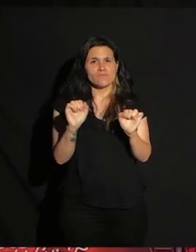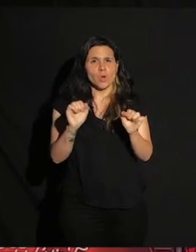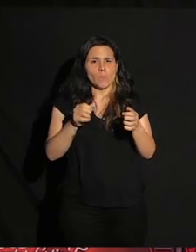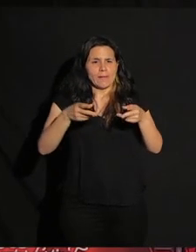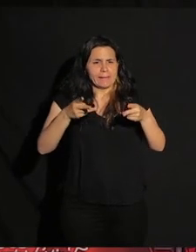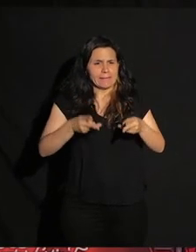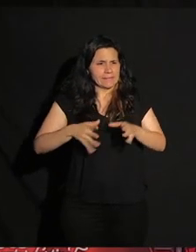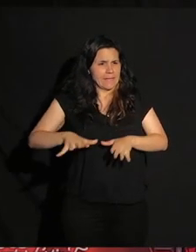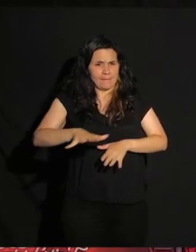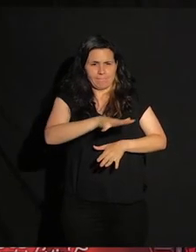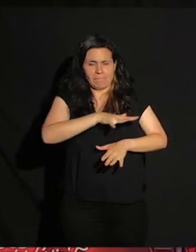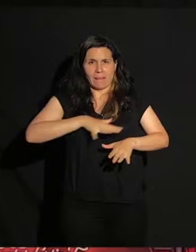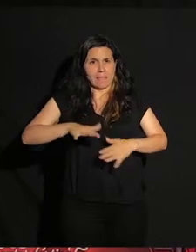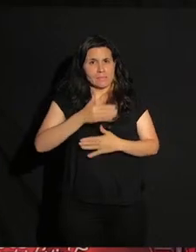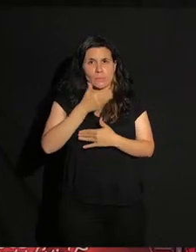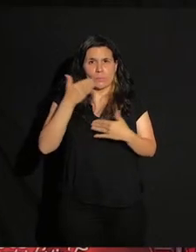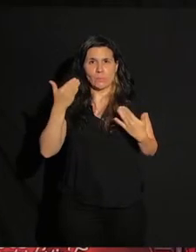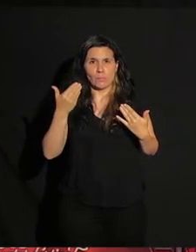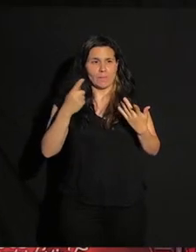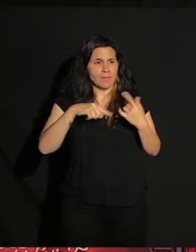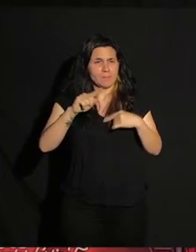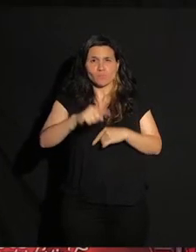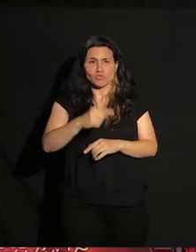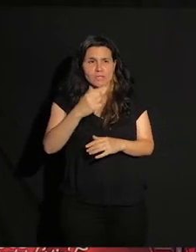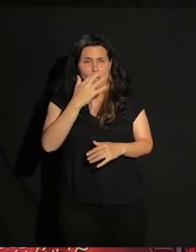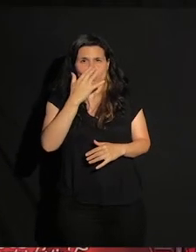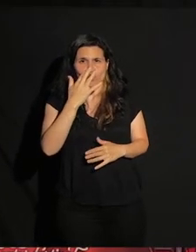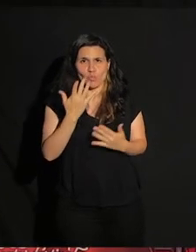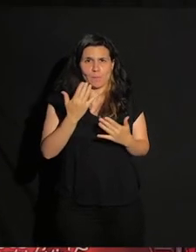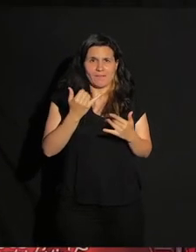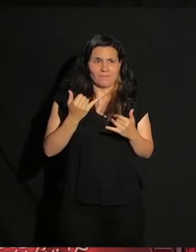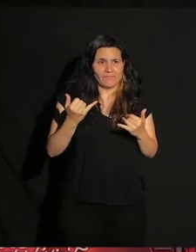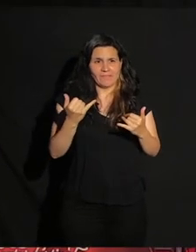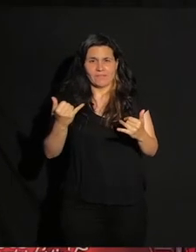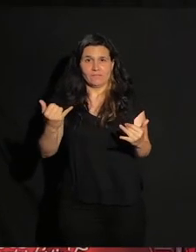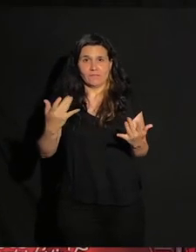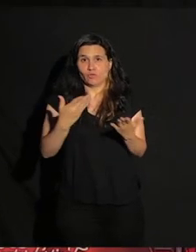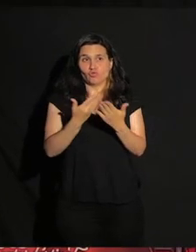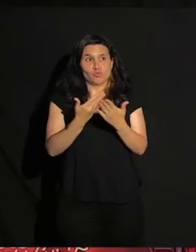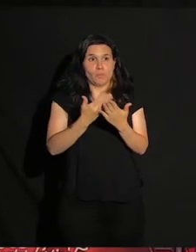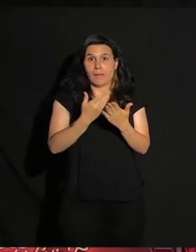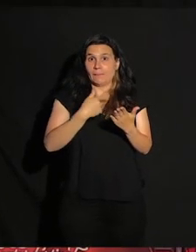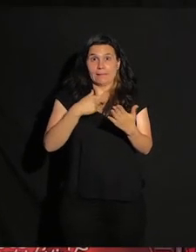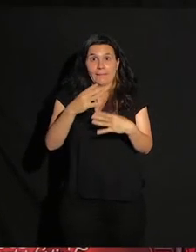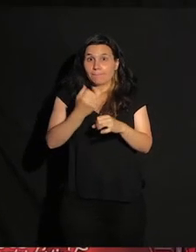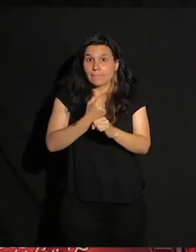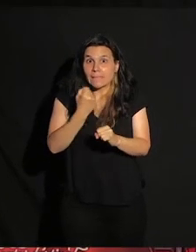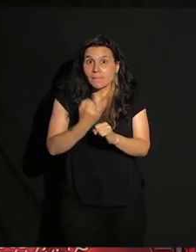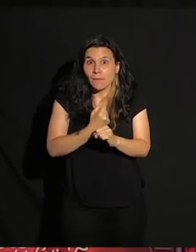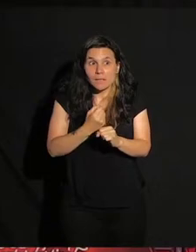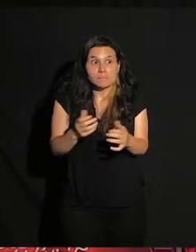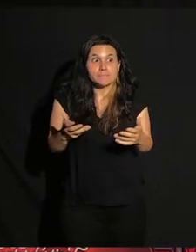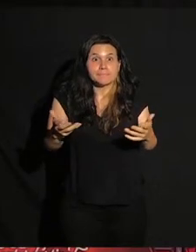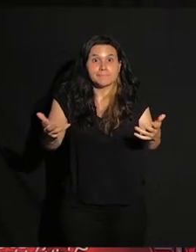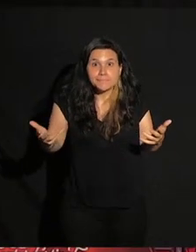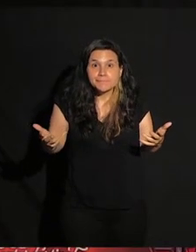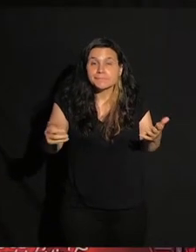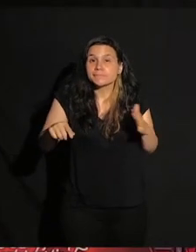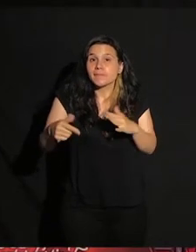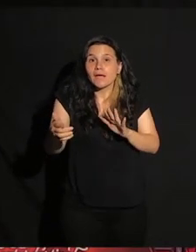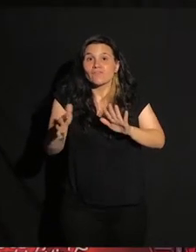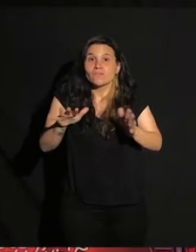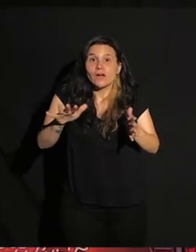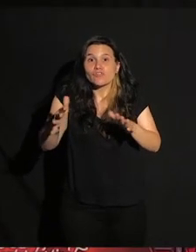hatte, aber irgendwie musste ich ja mich zurechtfinden. Hätte ich das jetzt nicht mitgemacht, dann hätte ich wahrscheinlich irgendwann